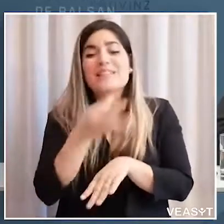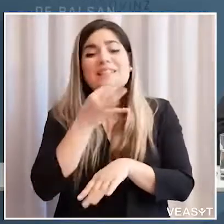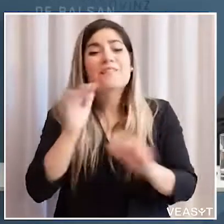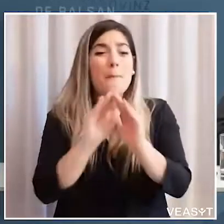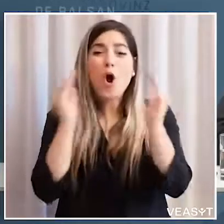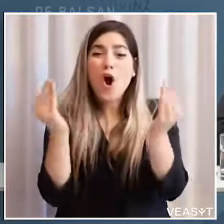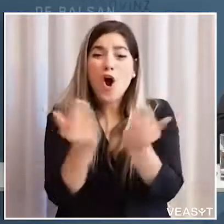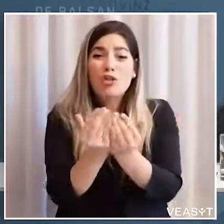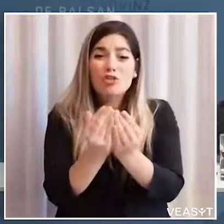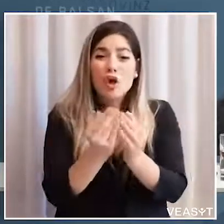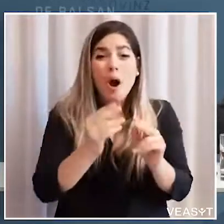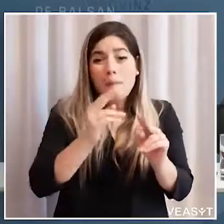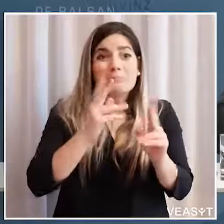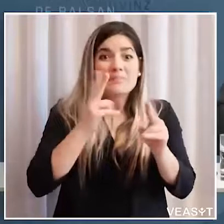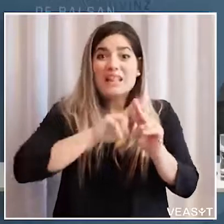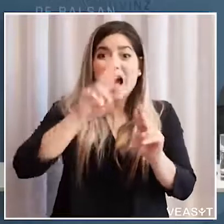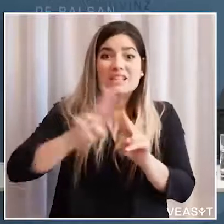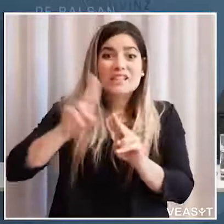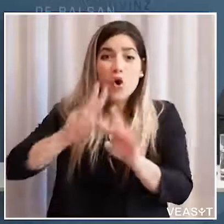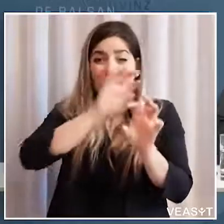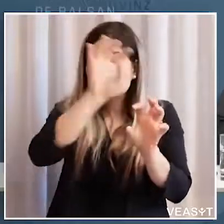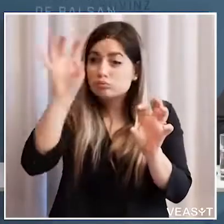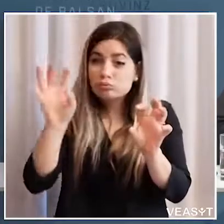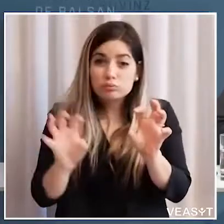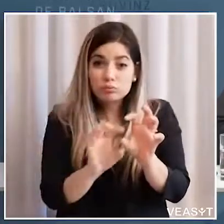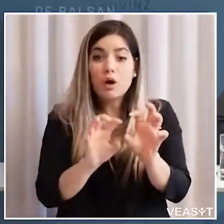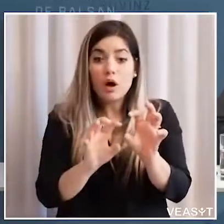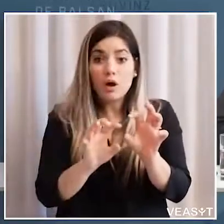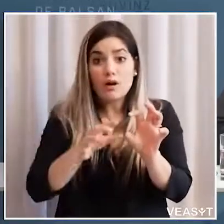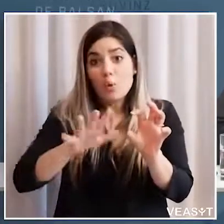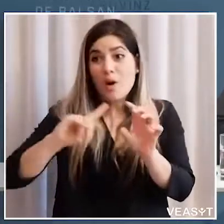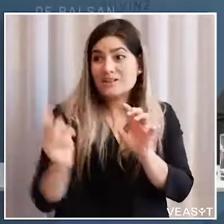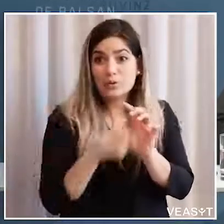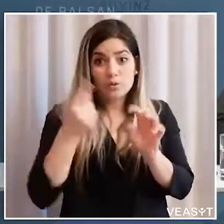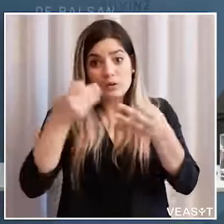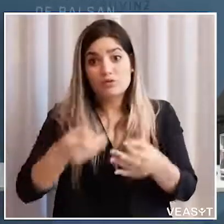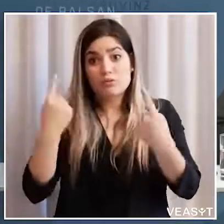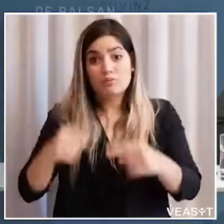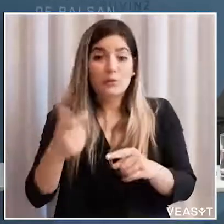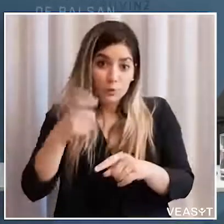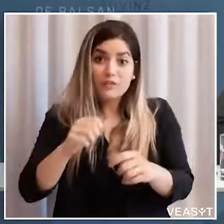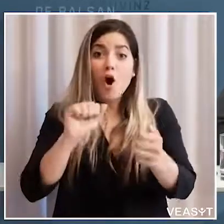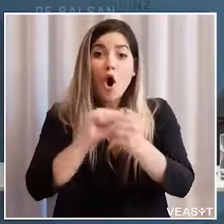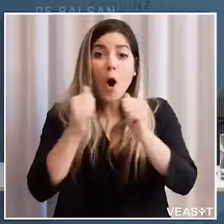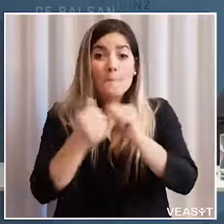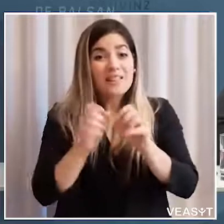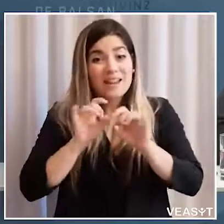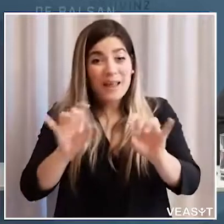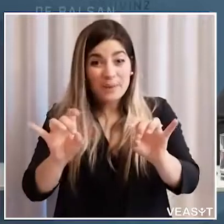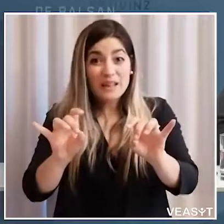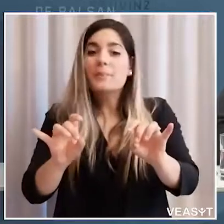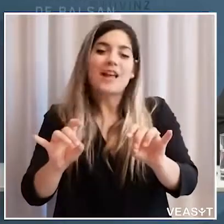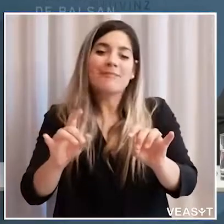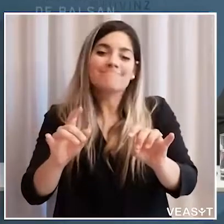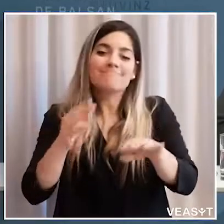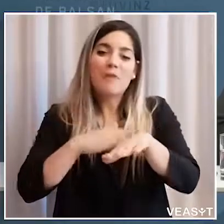hanno alla fine deciso di avere una situazione anche di meno contatti perché era l'unico modo per combattere l'epidemia ecco